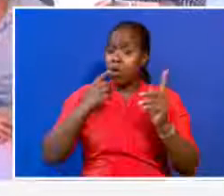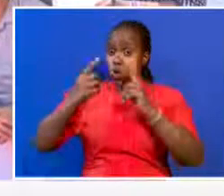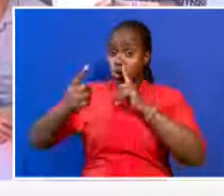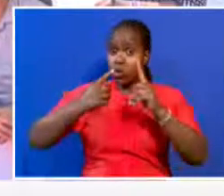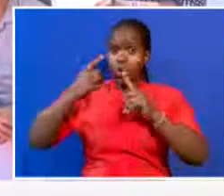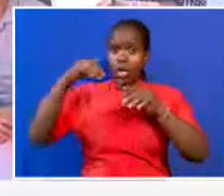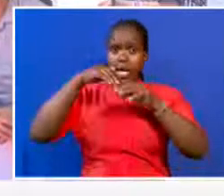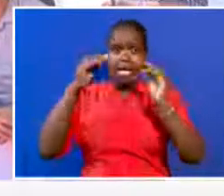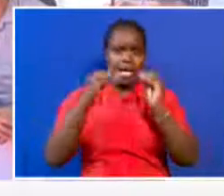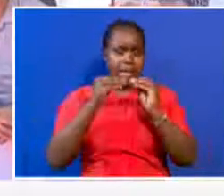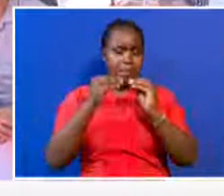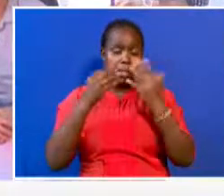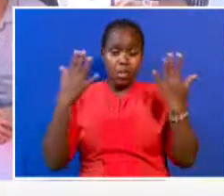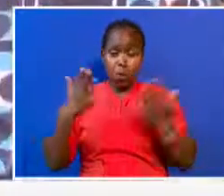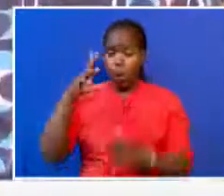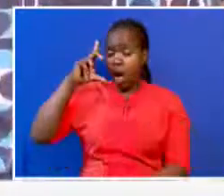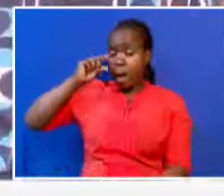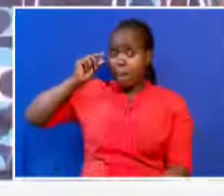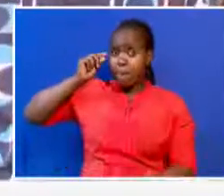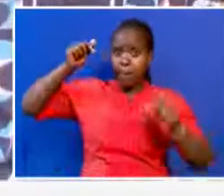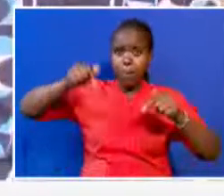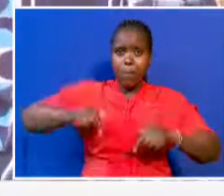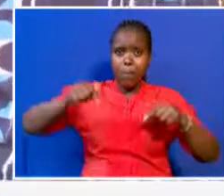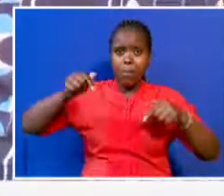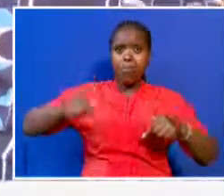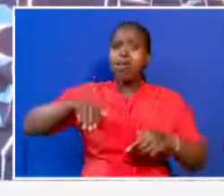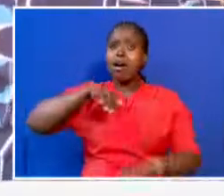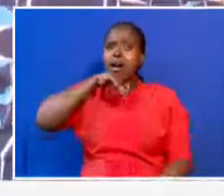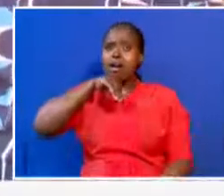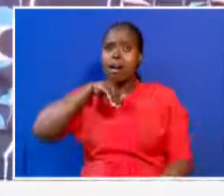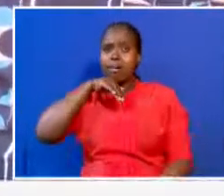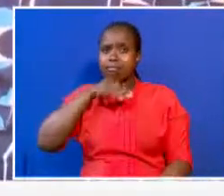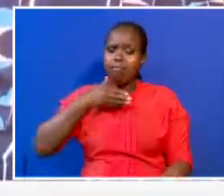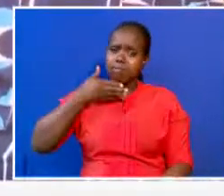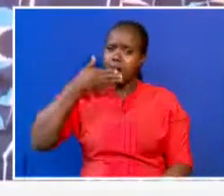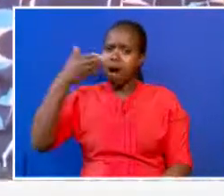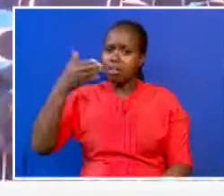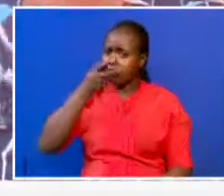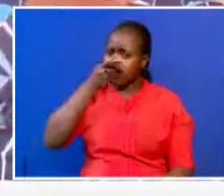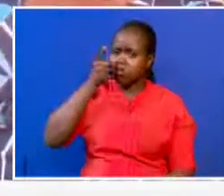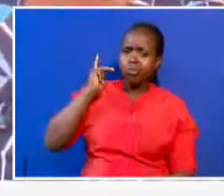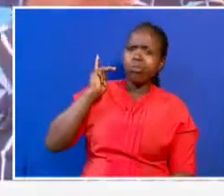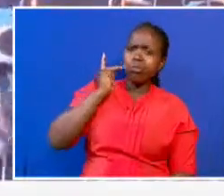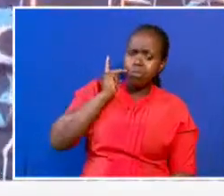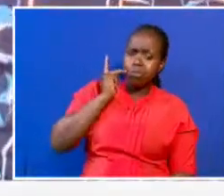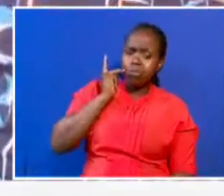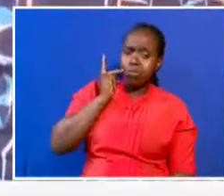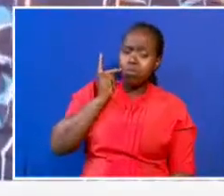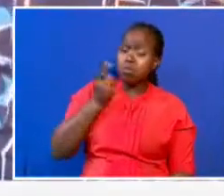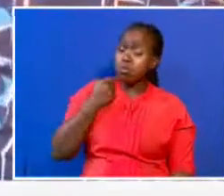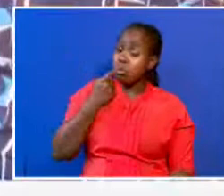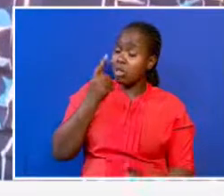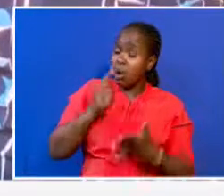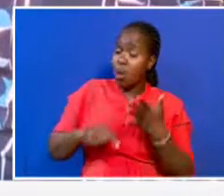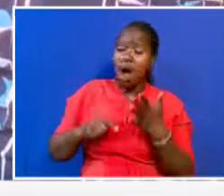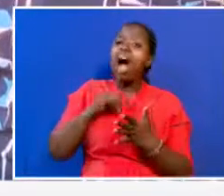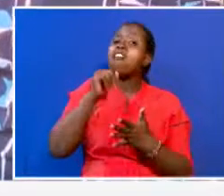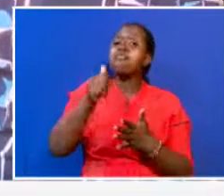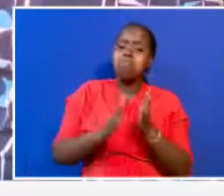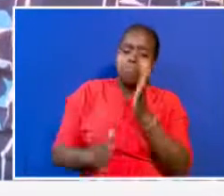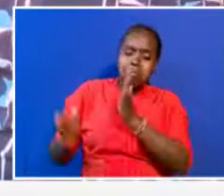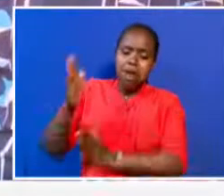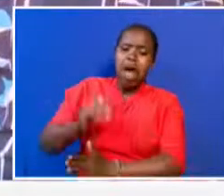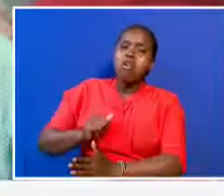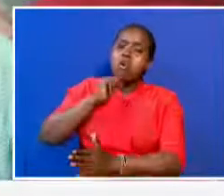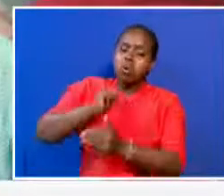Akizungumza kwenye mkutano katika kaunti ya Mombasa hii leo, Raila Odinga amemjibu kinara wa Wiper Kalonzo Musyoka aliyedokeza kwamba hana mpango wowote